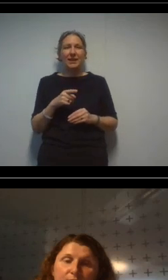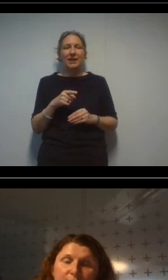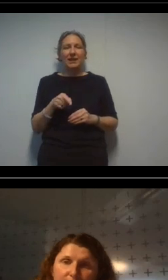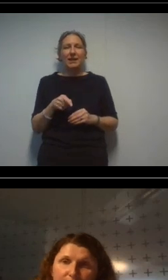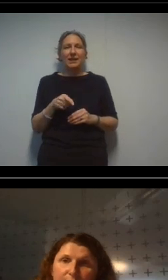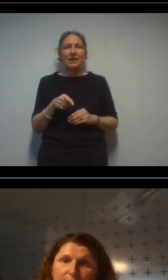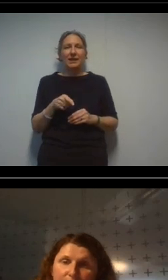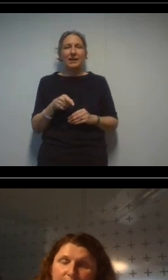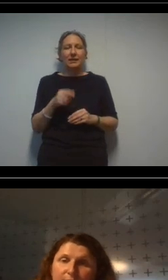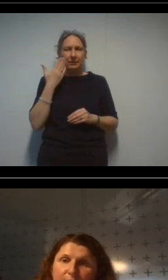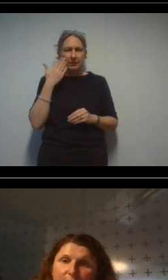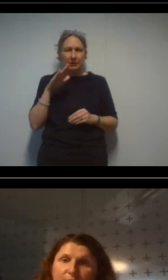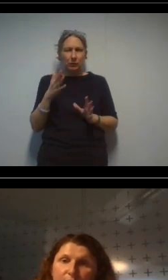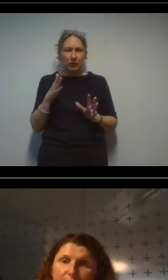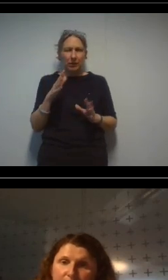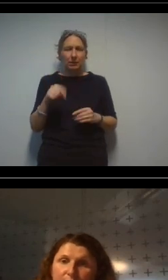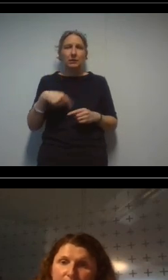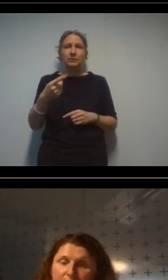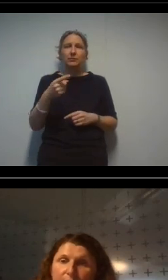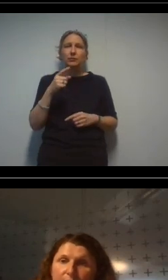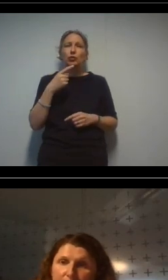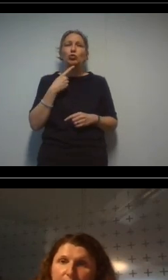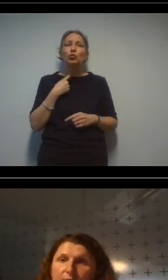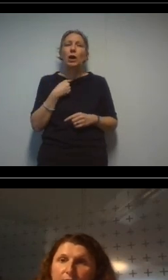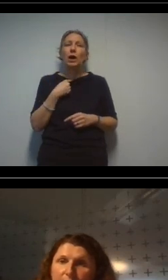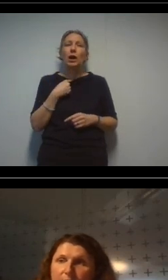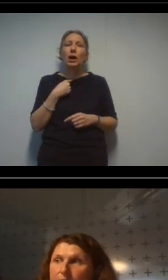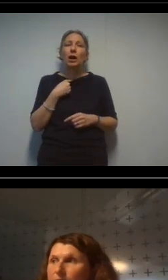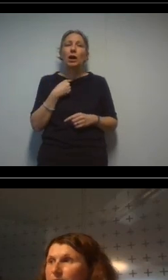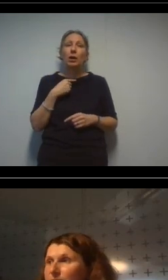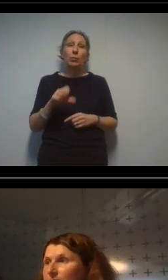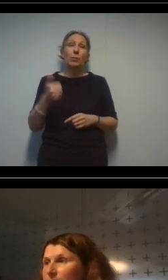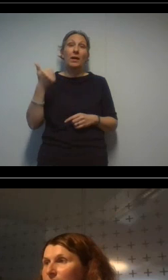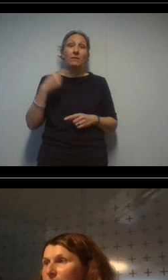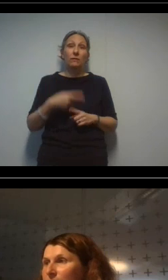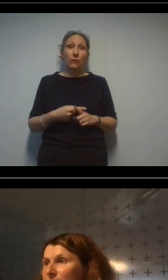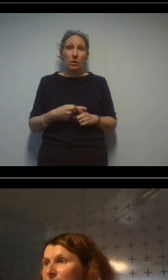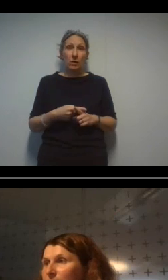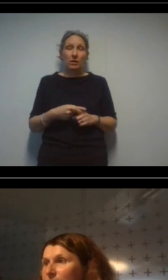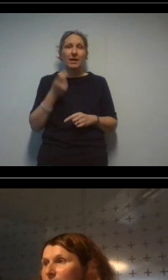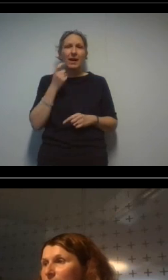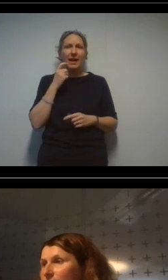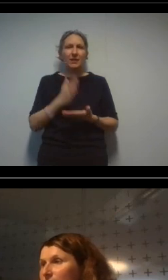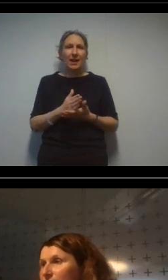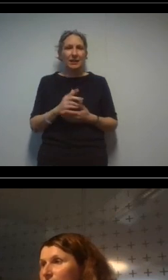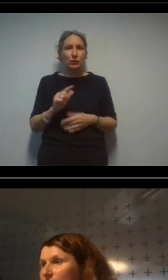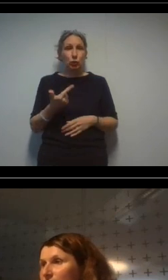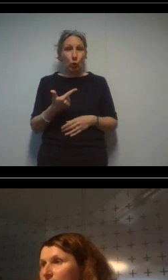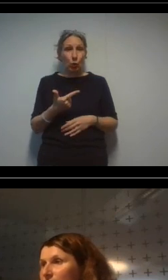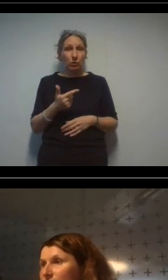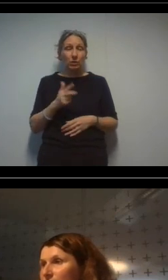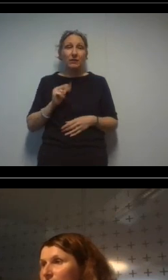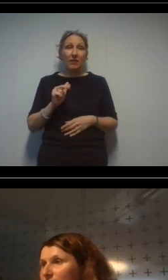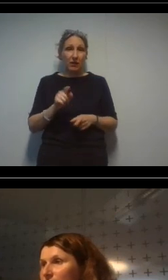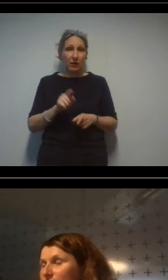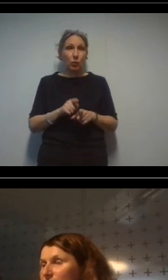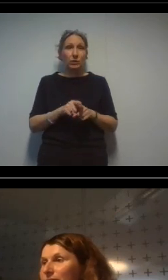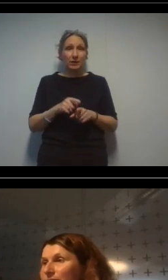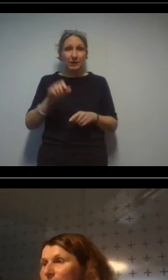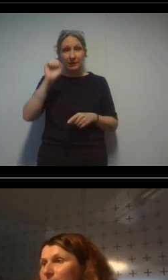Vous le savez peut-être, à partir du mois de juin, et pour la première fois, les élèves de seconde vont avoir un stage de découverte à